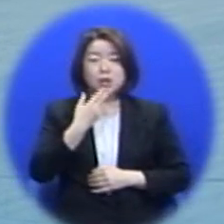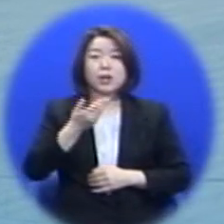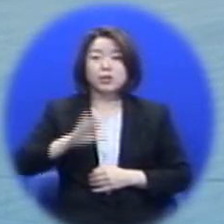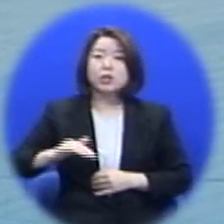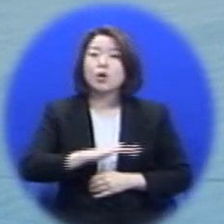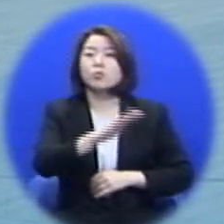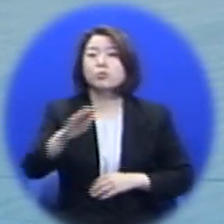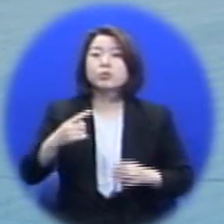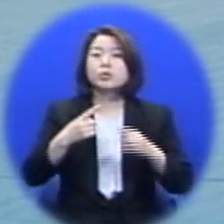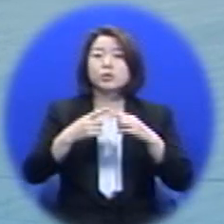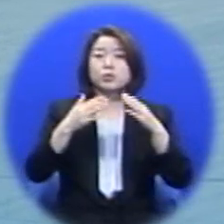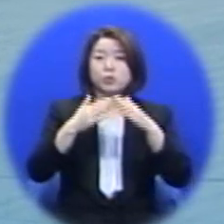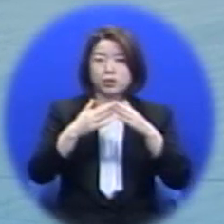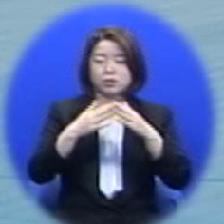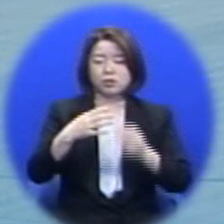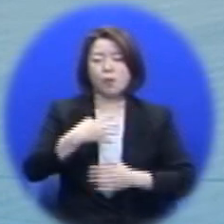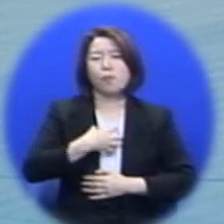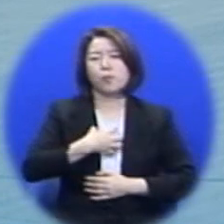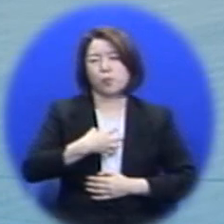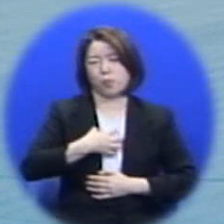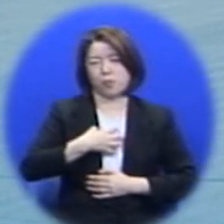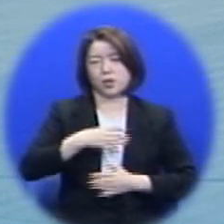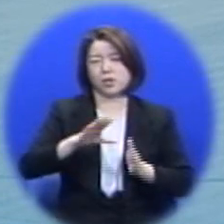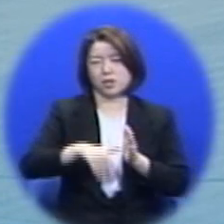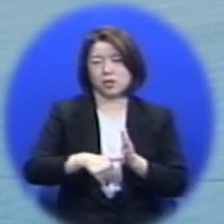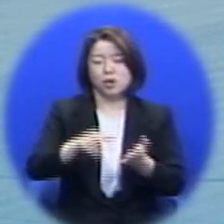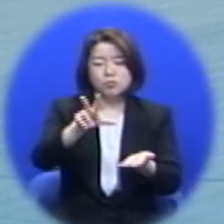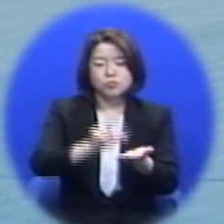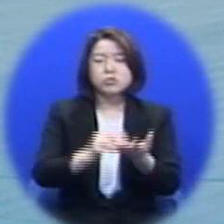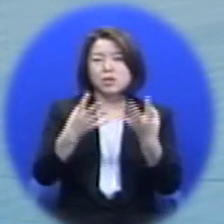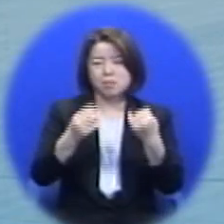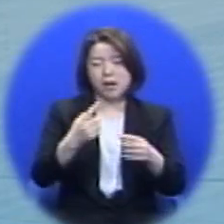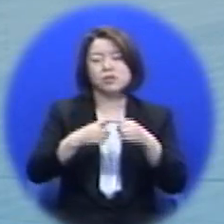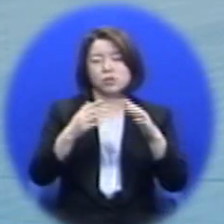교회는 위기인 교회예요. 문제가 많은 교회예요.